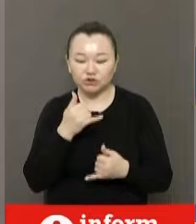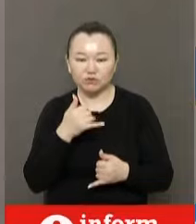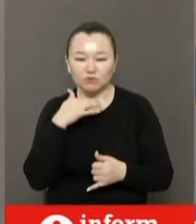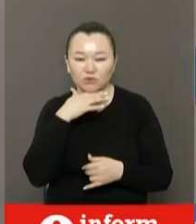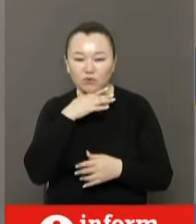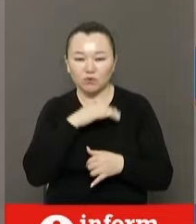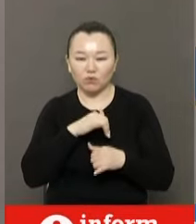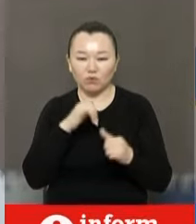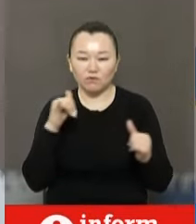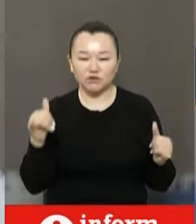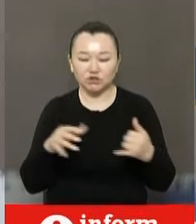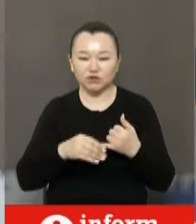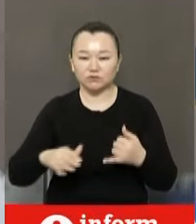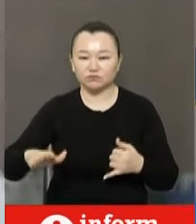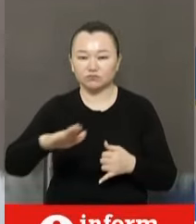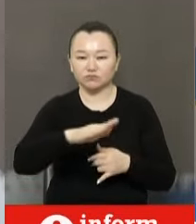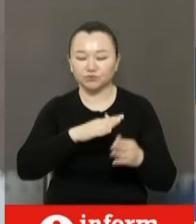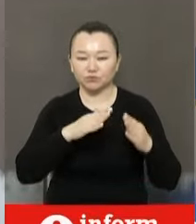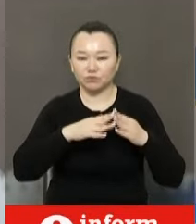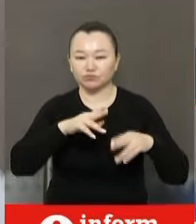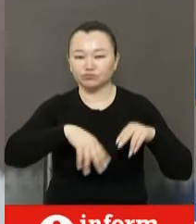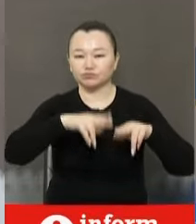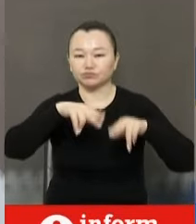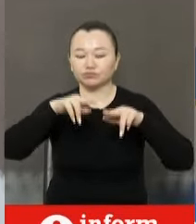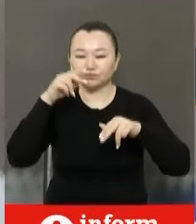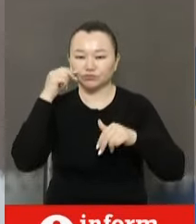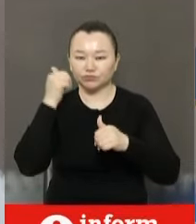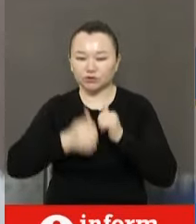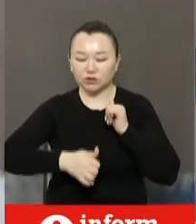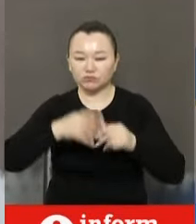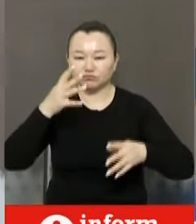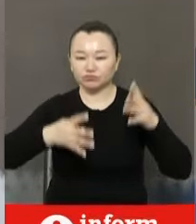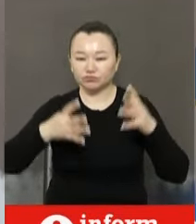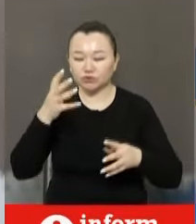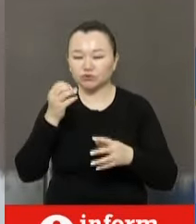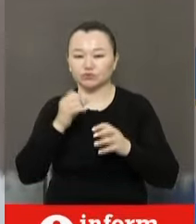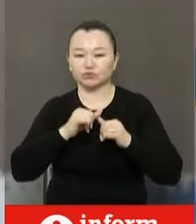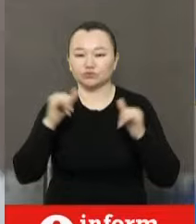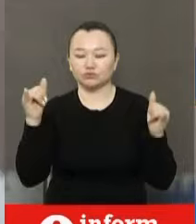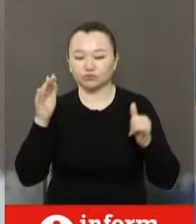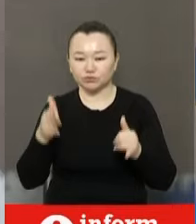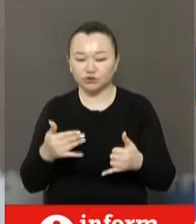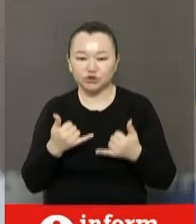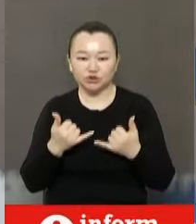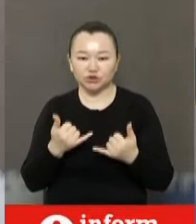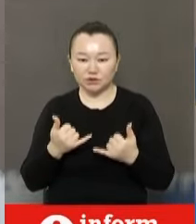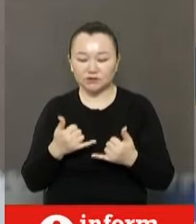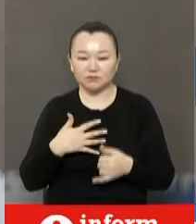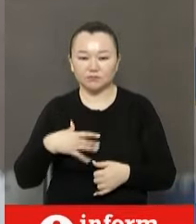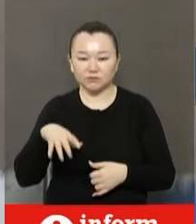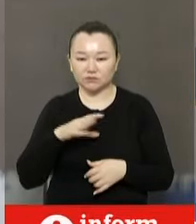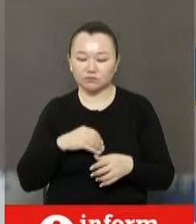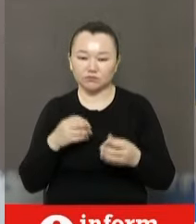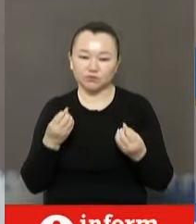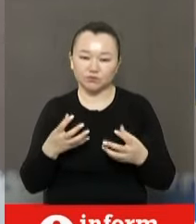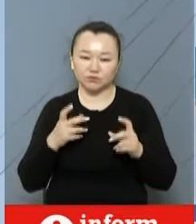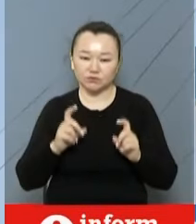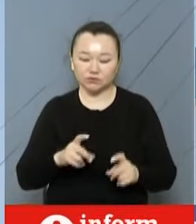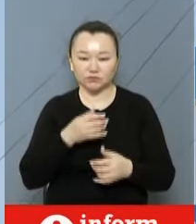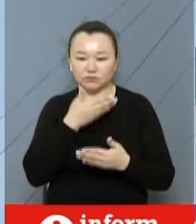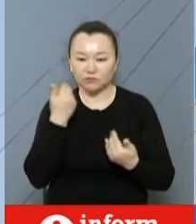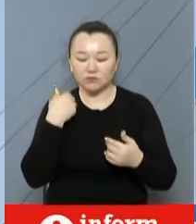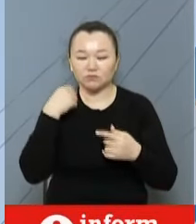увеличилось жилые площади. И еще добавляться будет. Вот. Ну, на данный момент мы не сидим на месте, мы продумываем